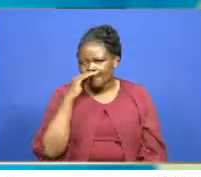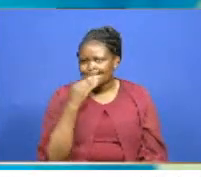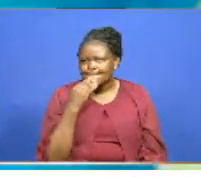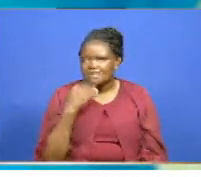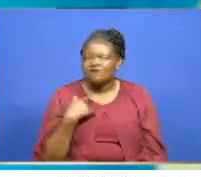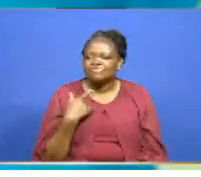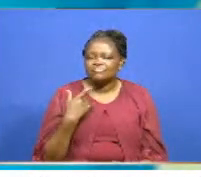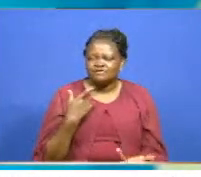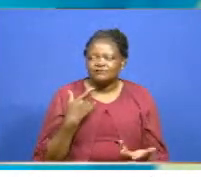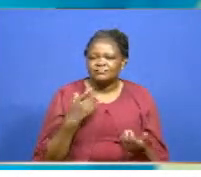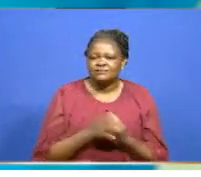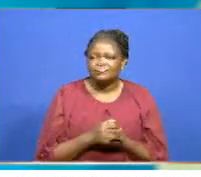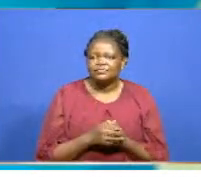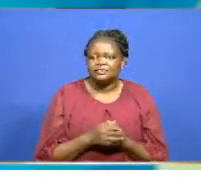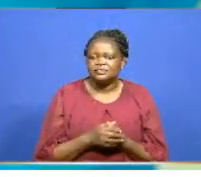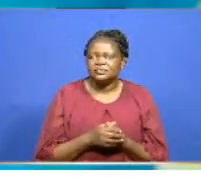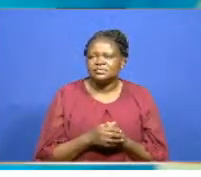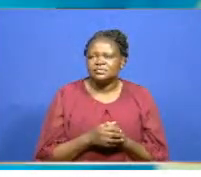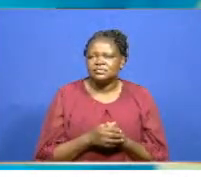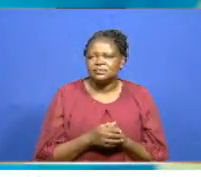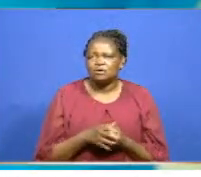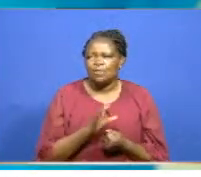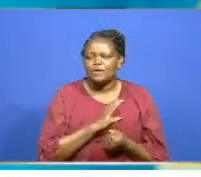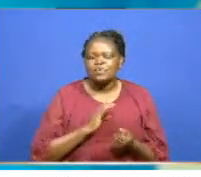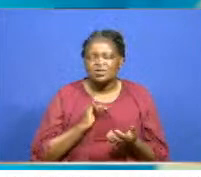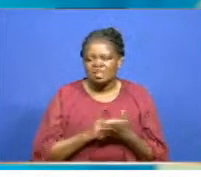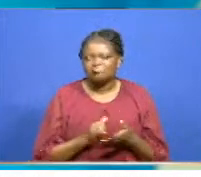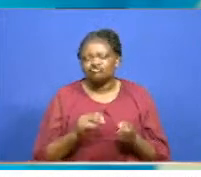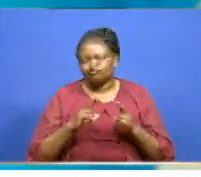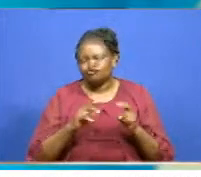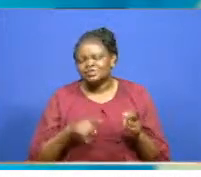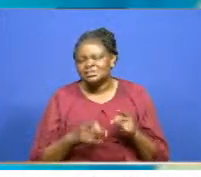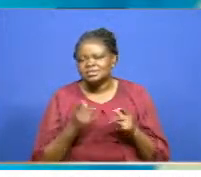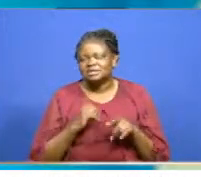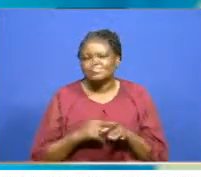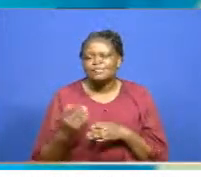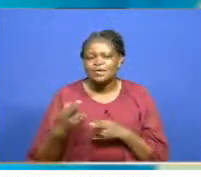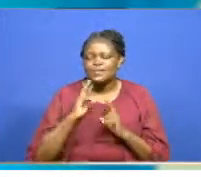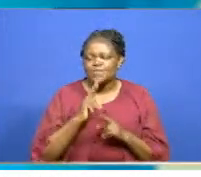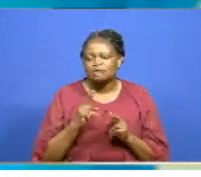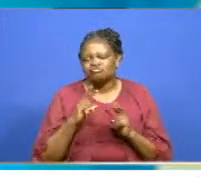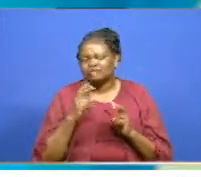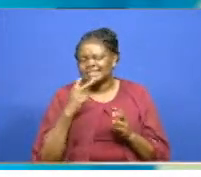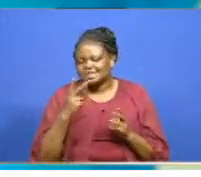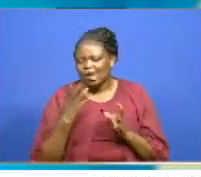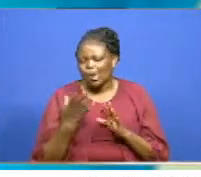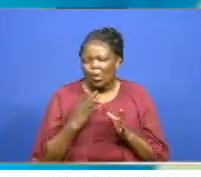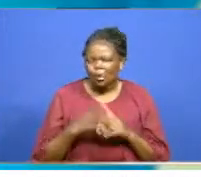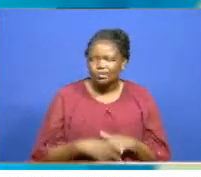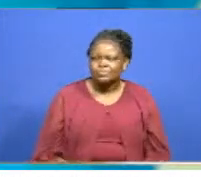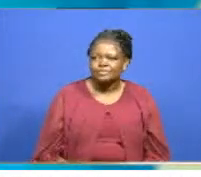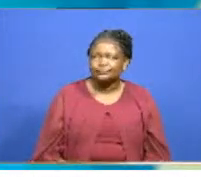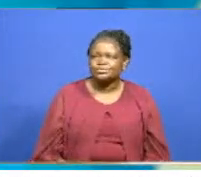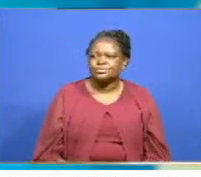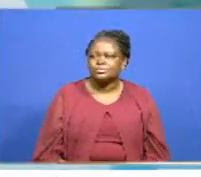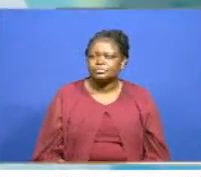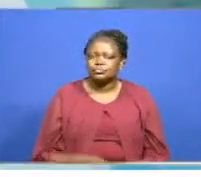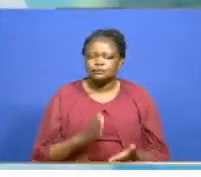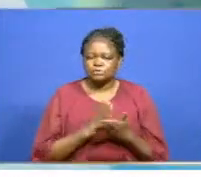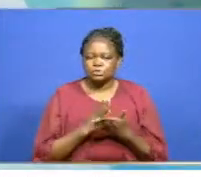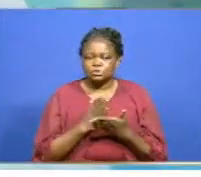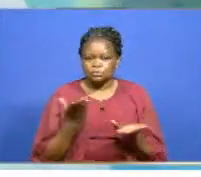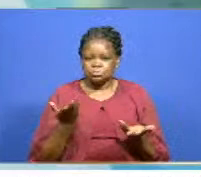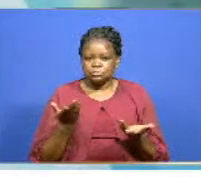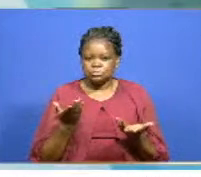tume ambazo zinachunguza mambo hayo, na maybe wakileta ripoti tutaweza kuiangalia tuone ukweli wake. Naam, bila